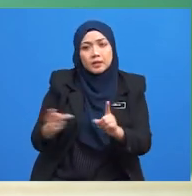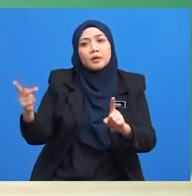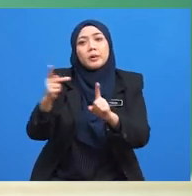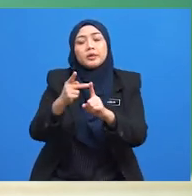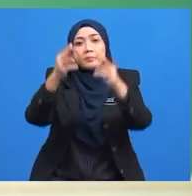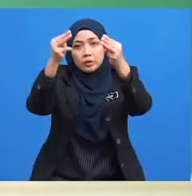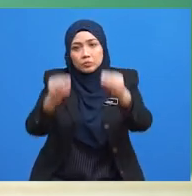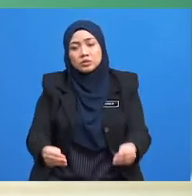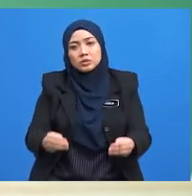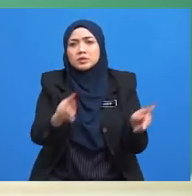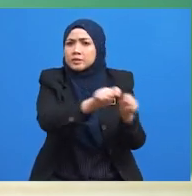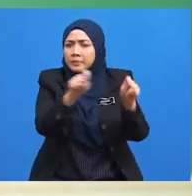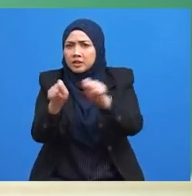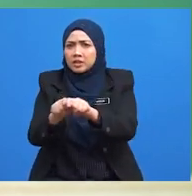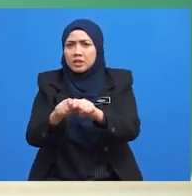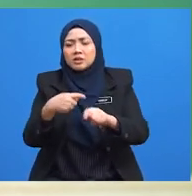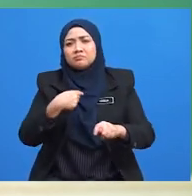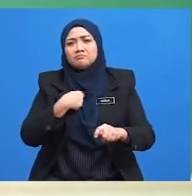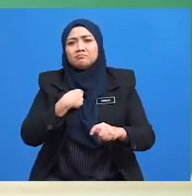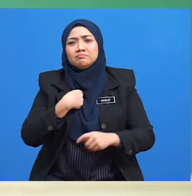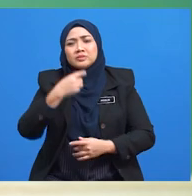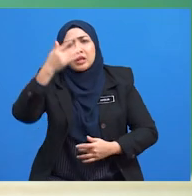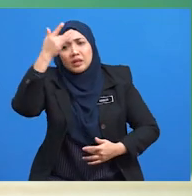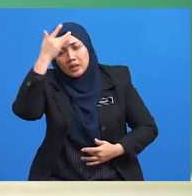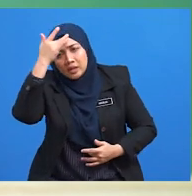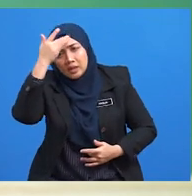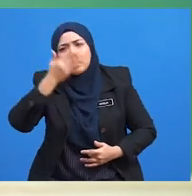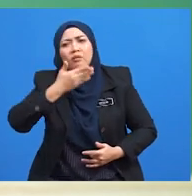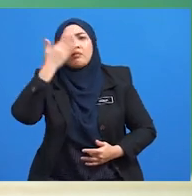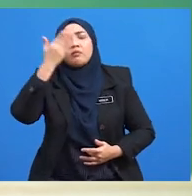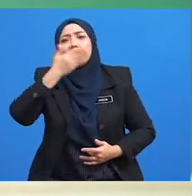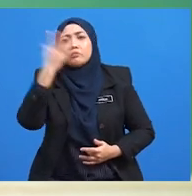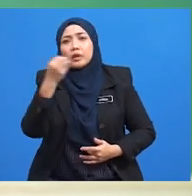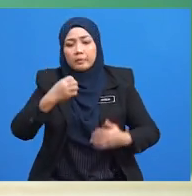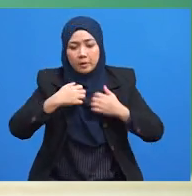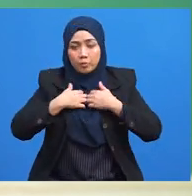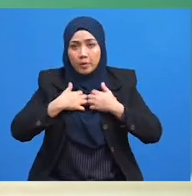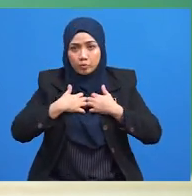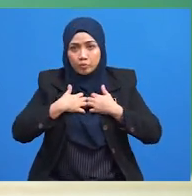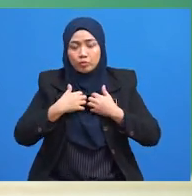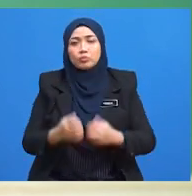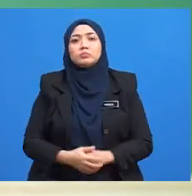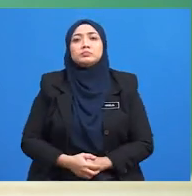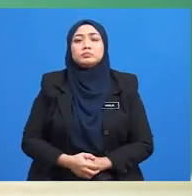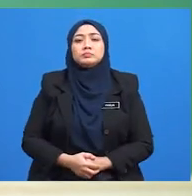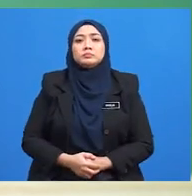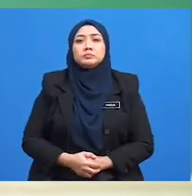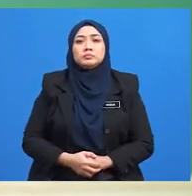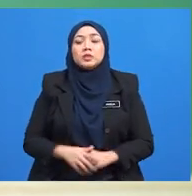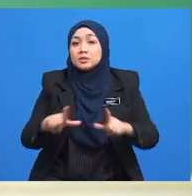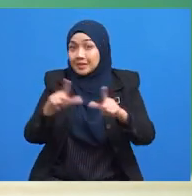akan terjejas, terutamanya sistem pernafasan dan paru-paru. Selain kesihatan manusia